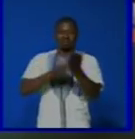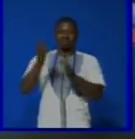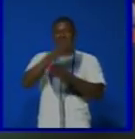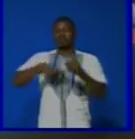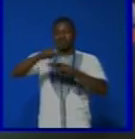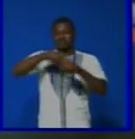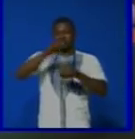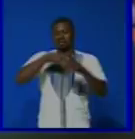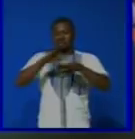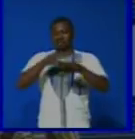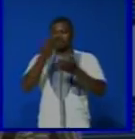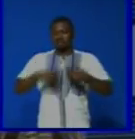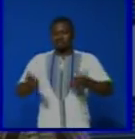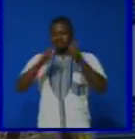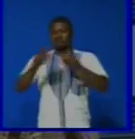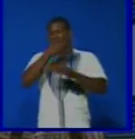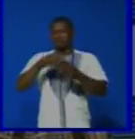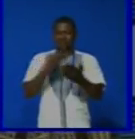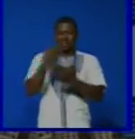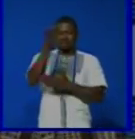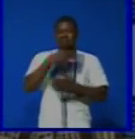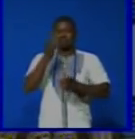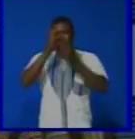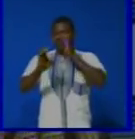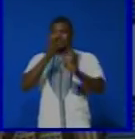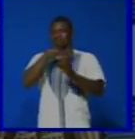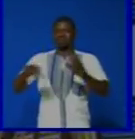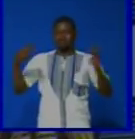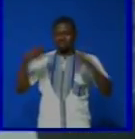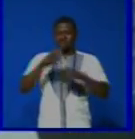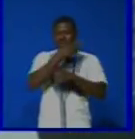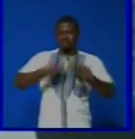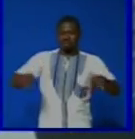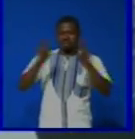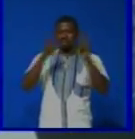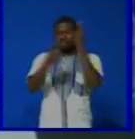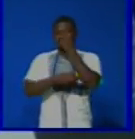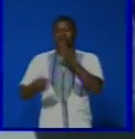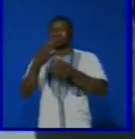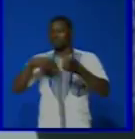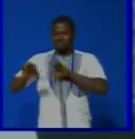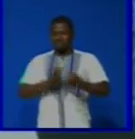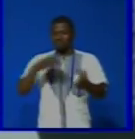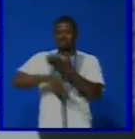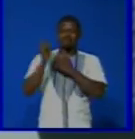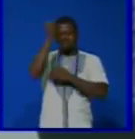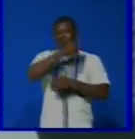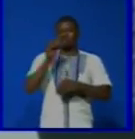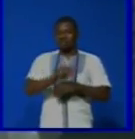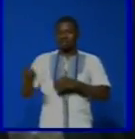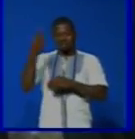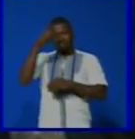des prix et des aspects financiers des communications électroniques. Une rencontre régionale africaine se tient à Ouagadougou. Il s'agit surtout